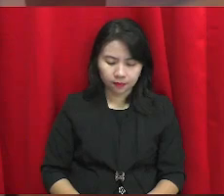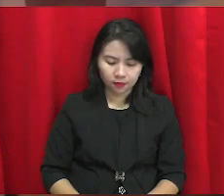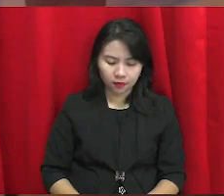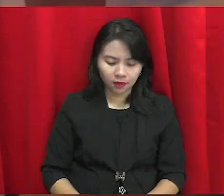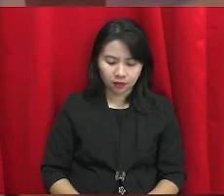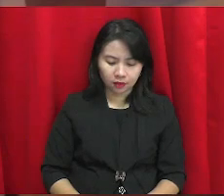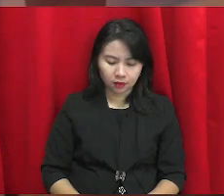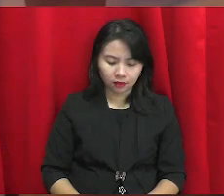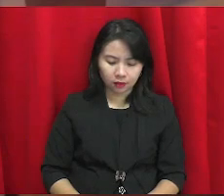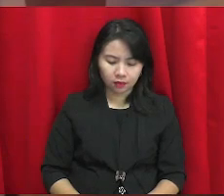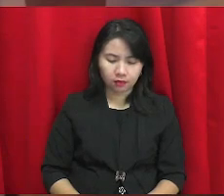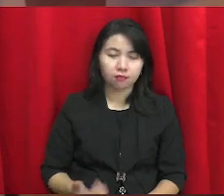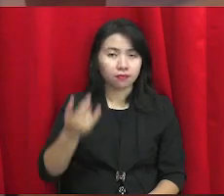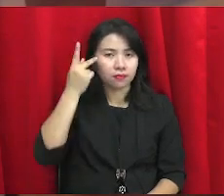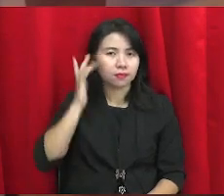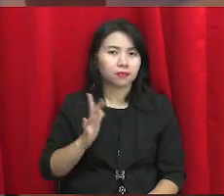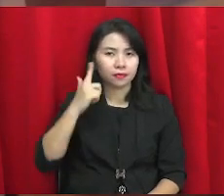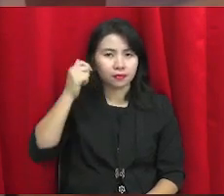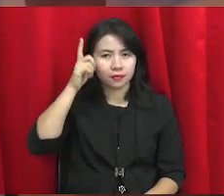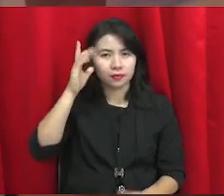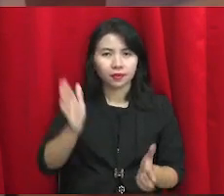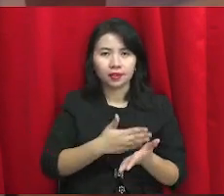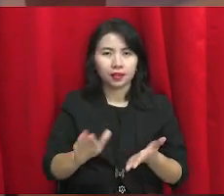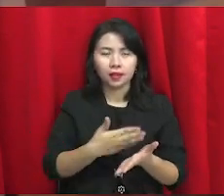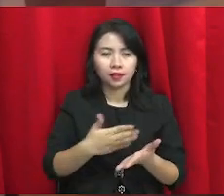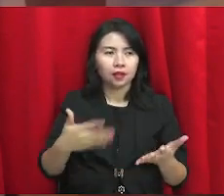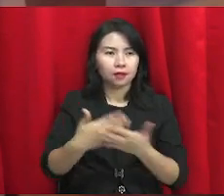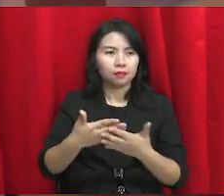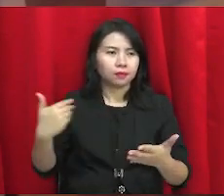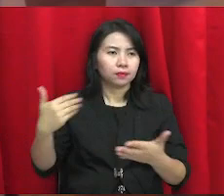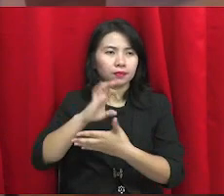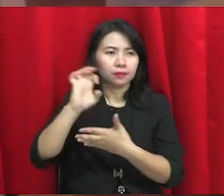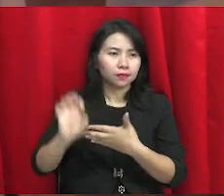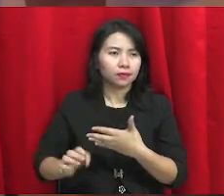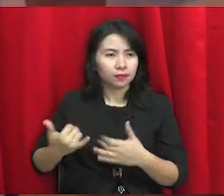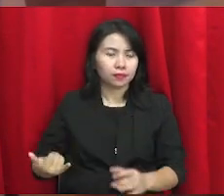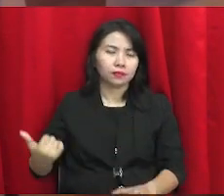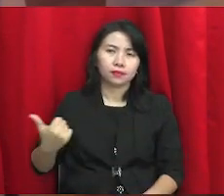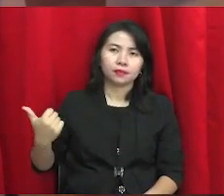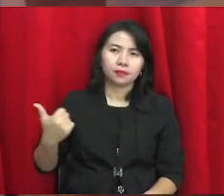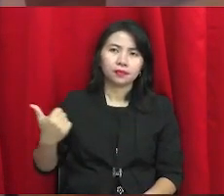Do you want to share a few words po bago tayo magtapos sa episode na to?